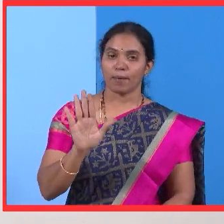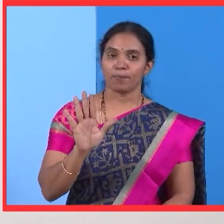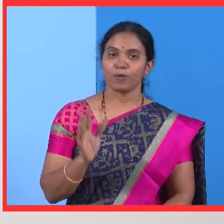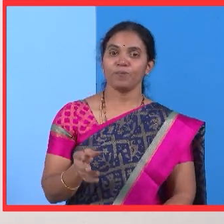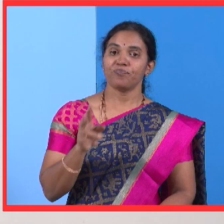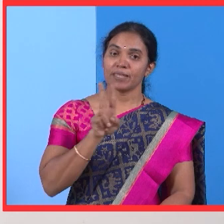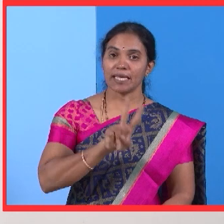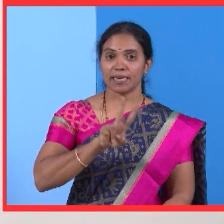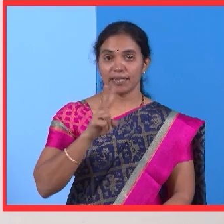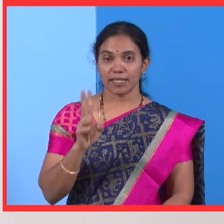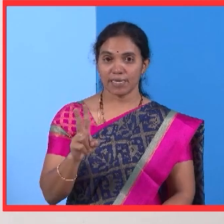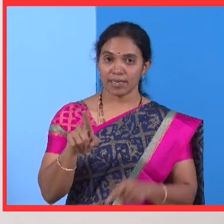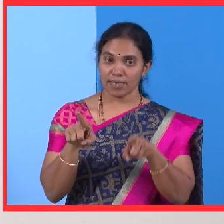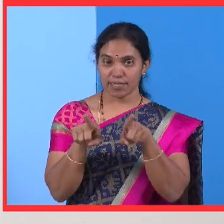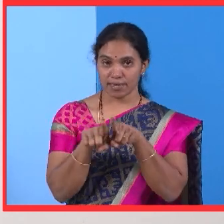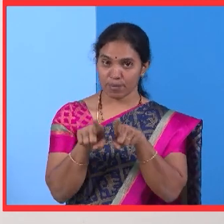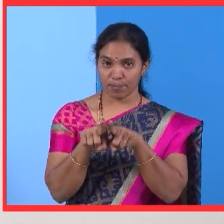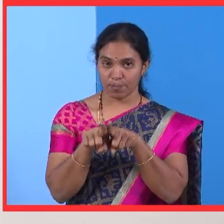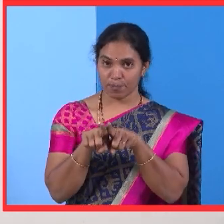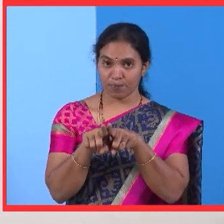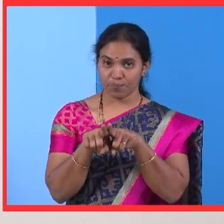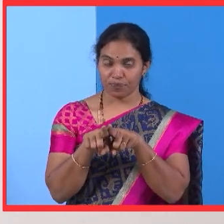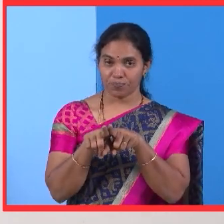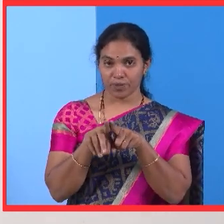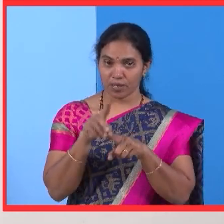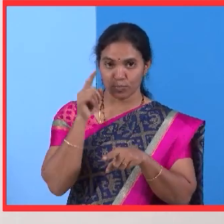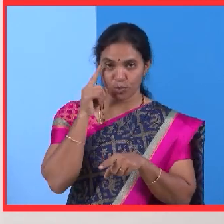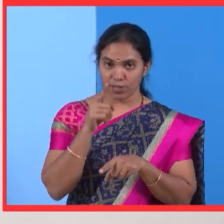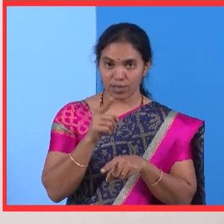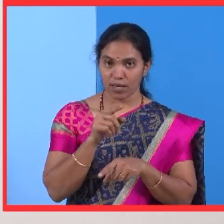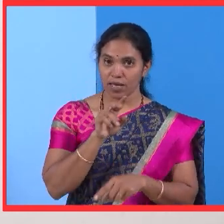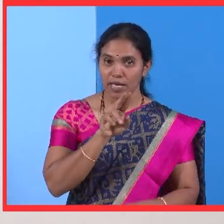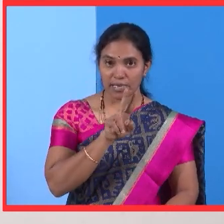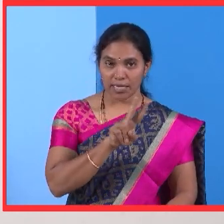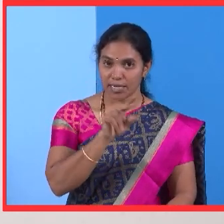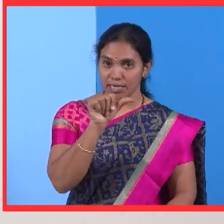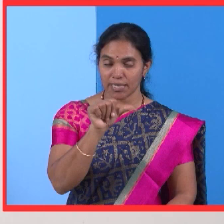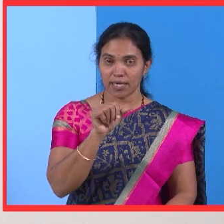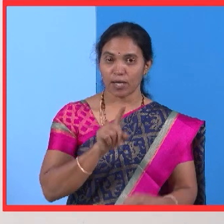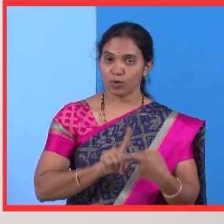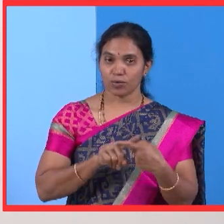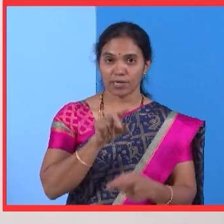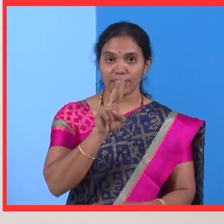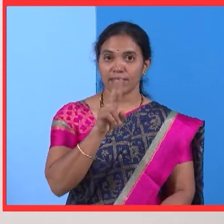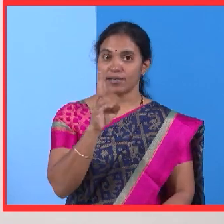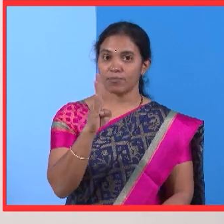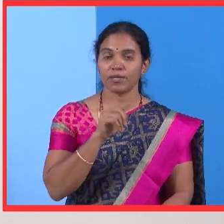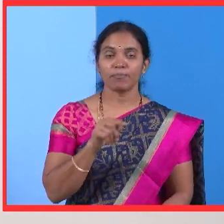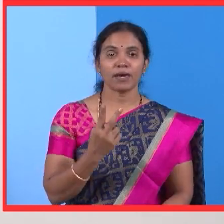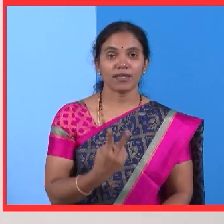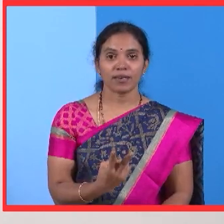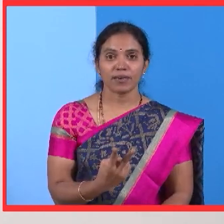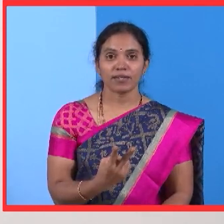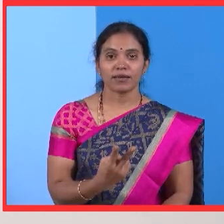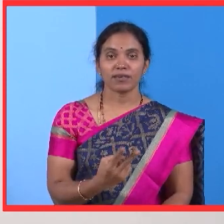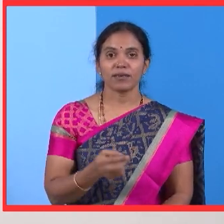பயன்படுத்திக்கலாம். ரெண்டு ஏ ப்ளஸ் ரெண்டு பி பை ரெண்டு கமா ப்ளஸ் பியும் மைனஸ்